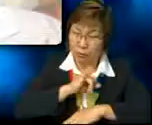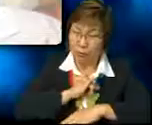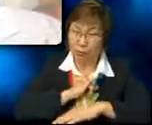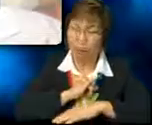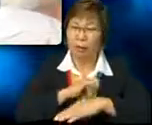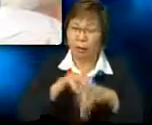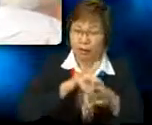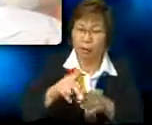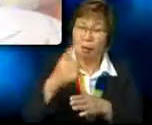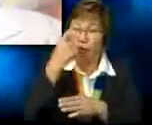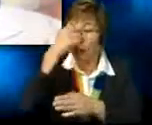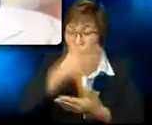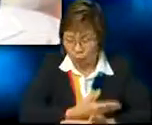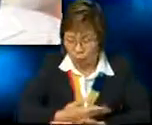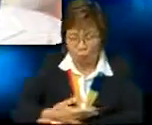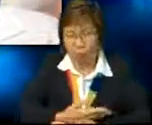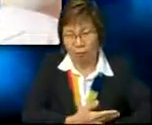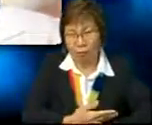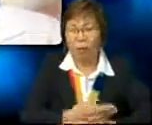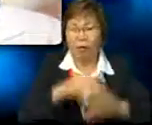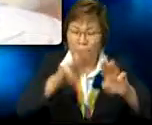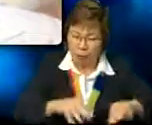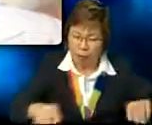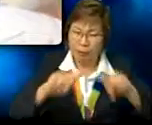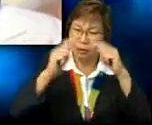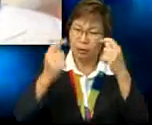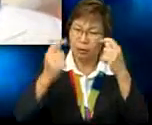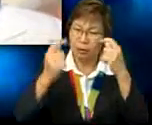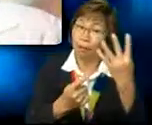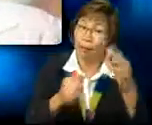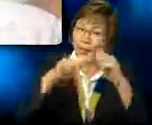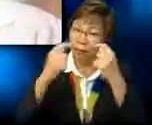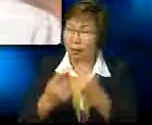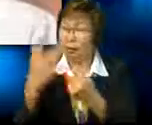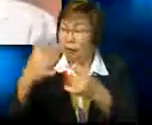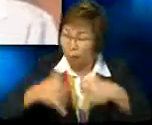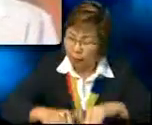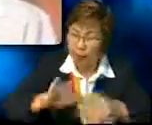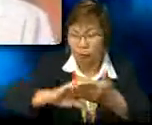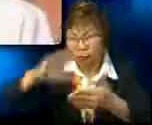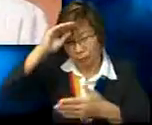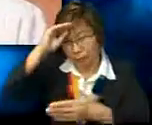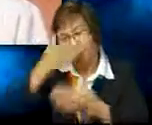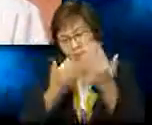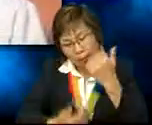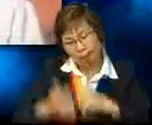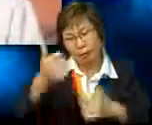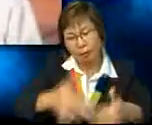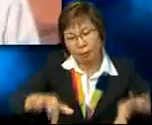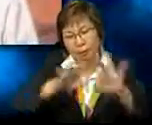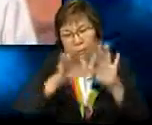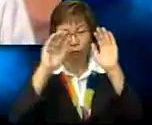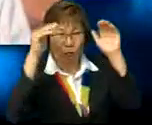pakar mata untuk anak-anak, ya, kaum pelajar tingkatan 4 dan 5 yang masih belajar, saya rasa adalah penting